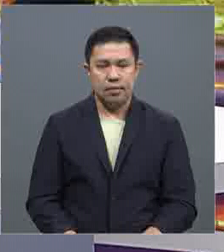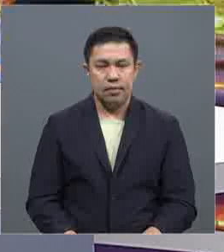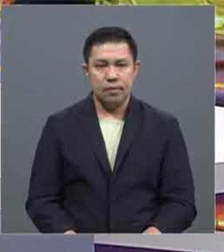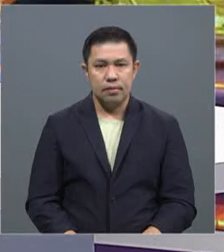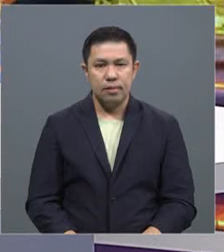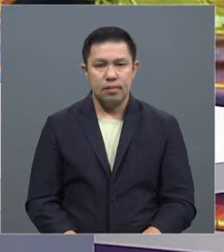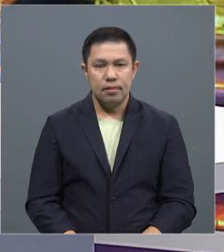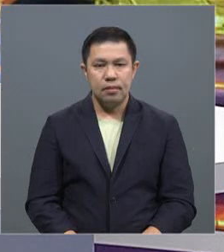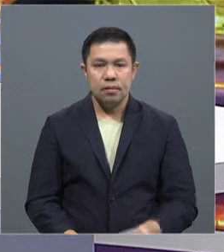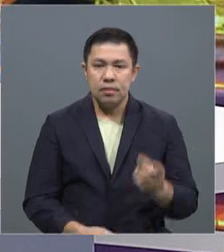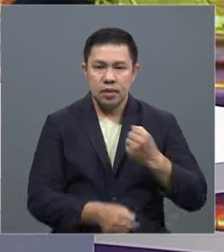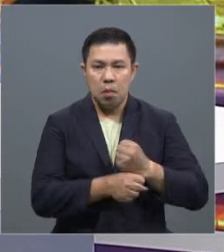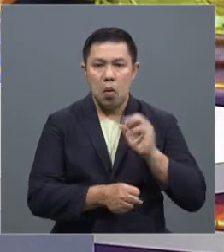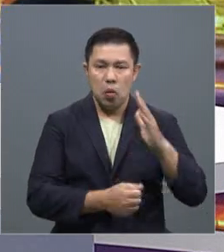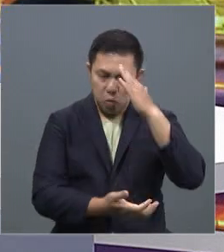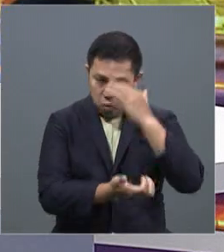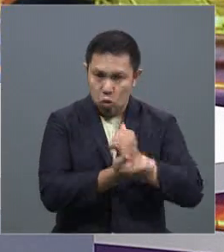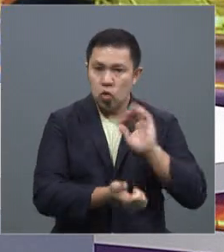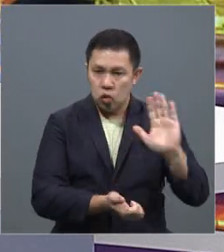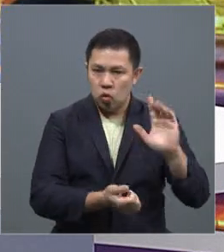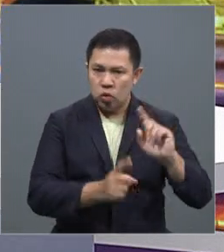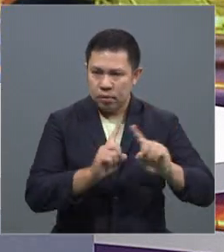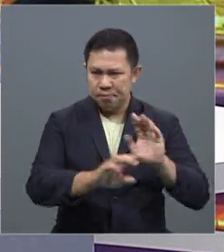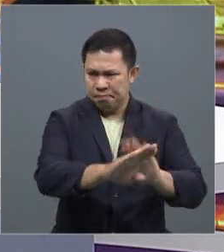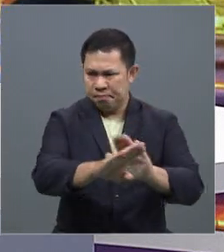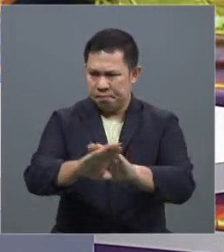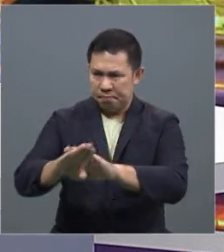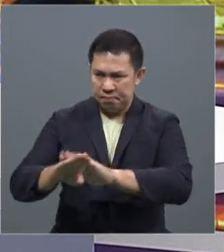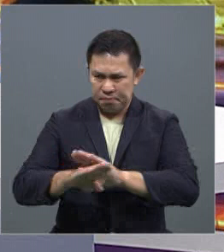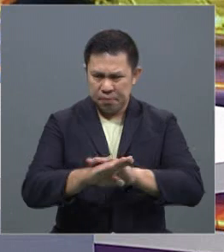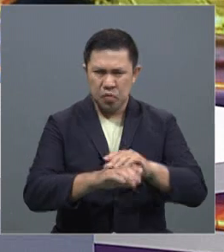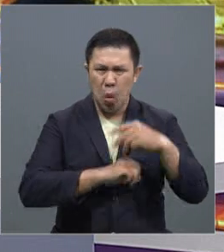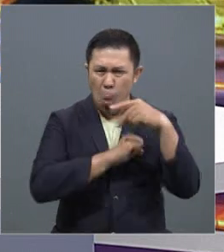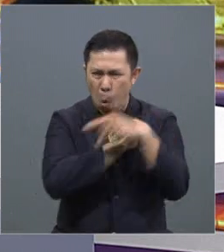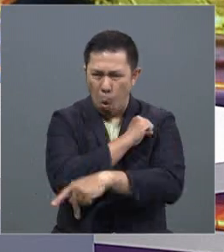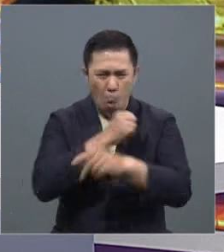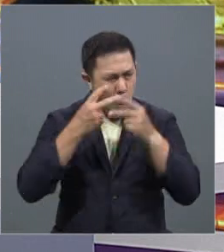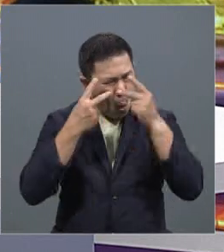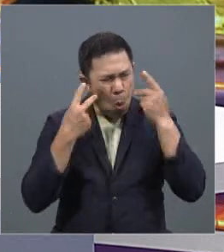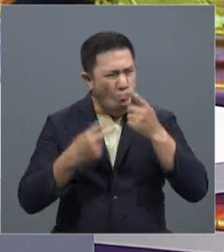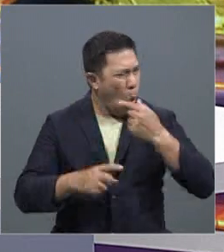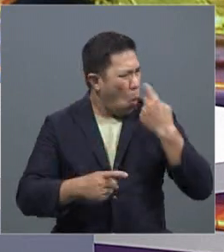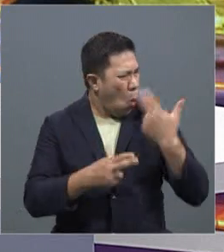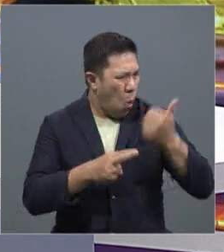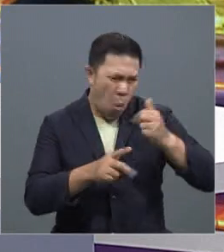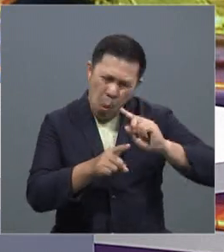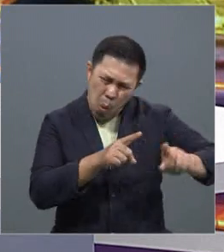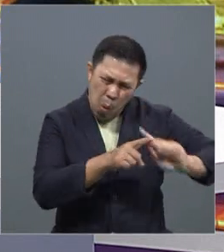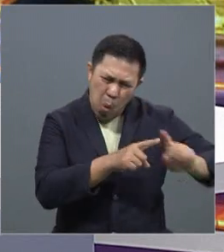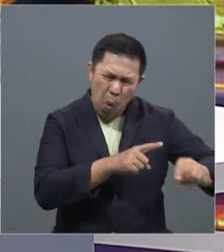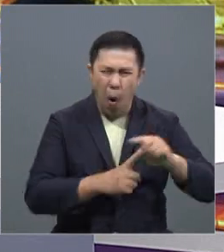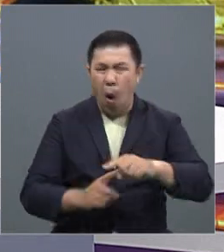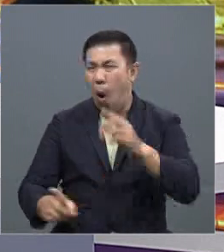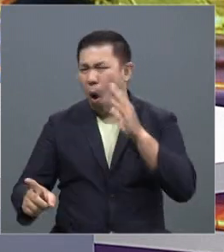อืนี่ก็เป็นการปฏิบัติการของเจ้าหน้าที่นะคะแต่ว่าก็ยังต้องย้ำเตือนกันนะคะว่ากลโกงของมิจฉาชีพเนี่ยมาหลากหลายรูปแบบจริงๆมุกเก่า